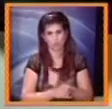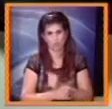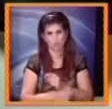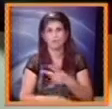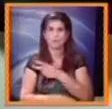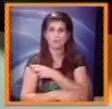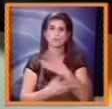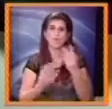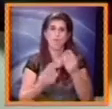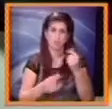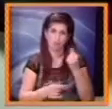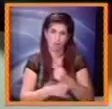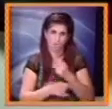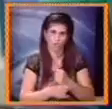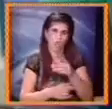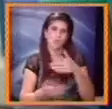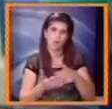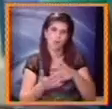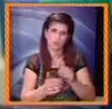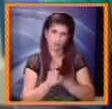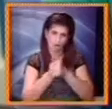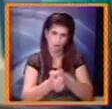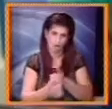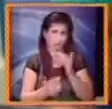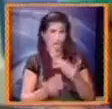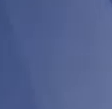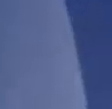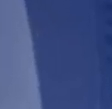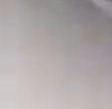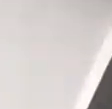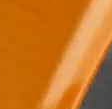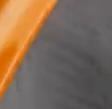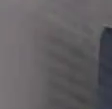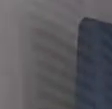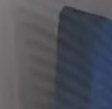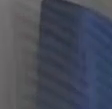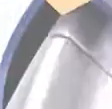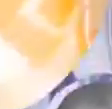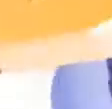למשטרה הרבה עבודה, אתה כמובן תמשיך לעקוב. תודה רבה לך, אביב הזוז. תודה לך.